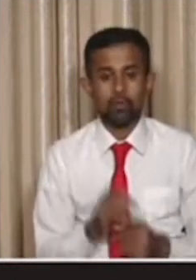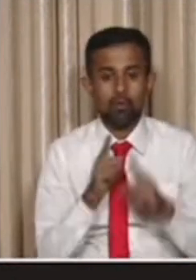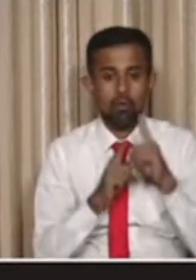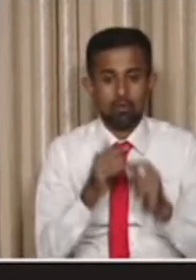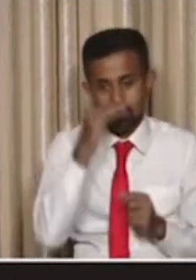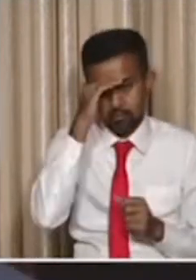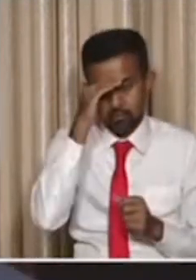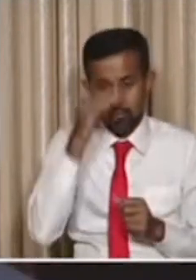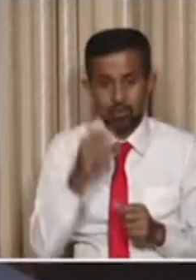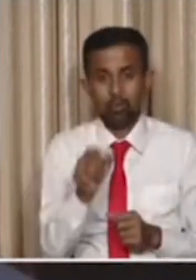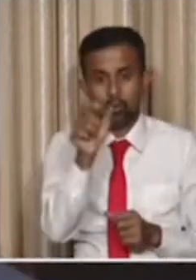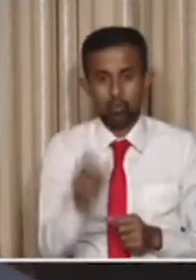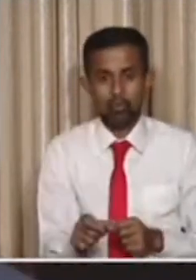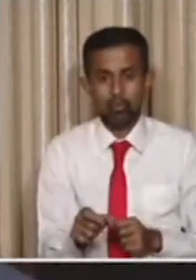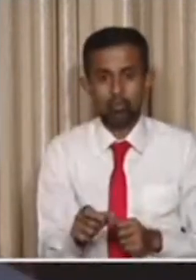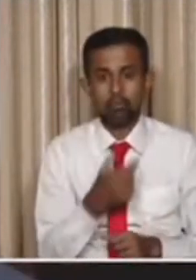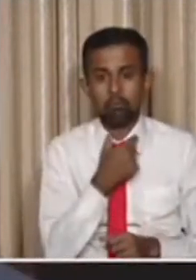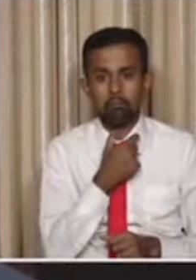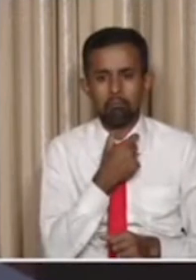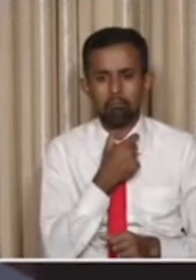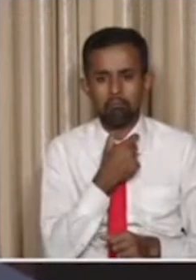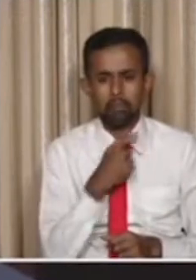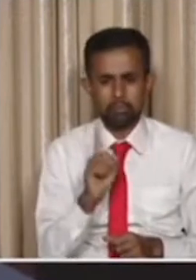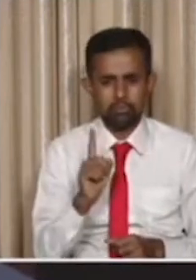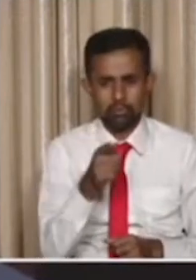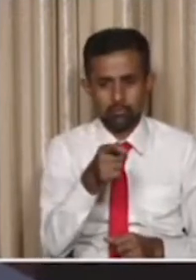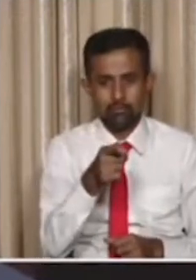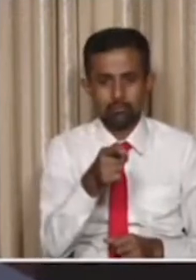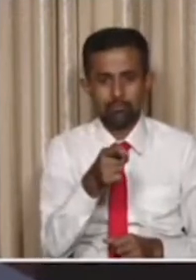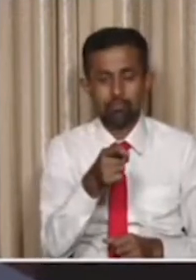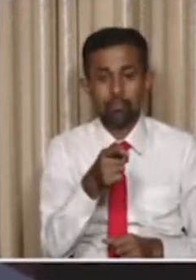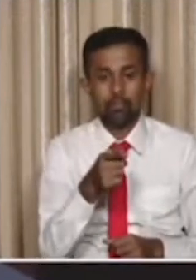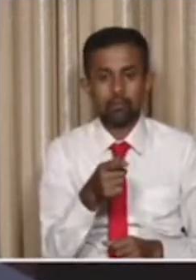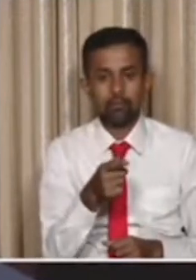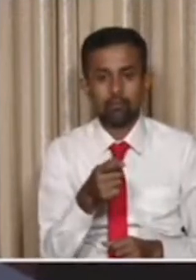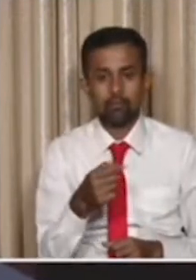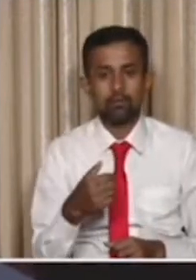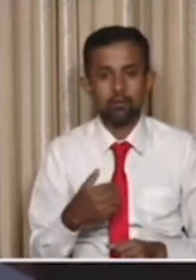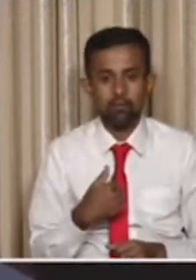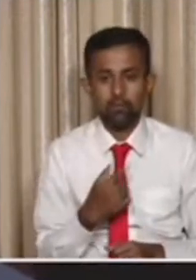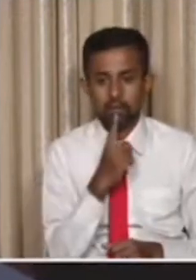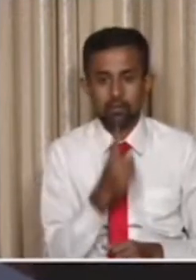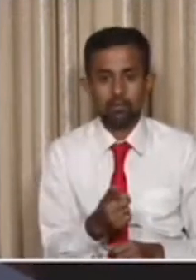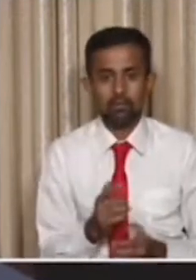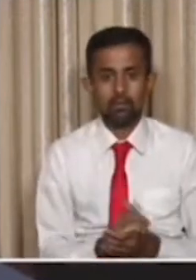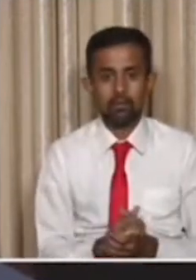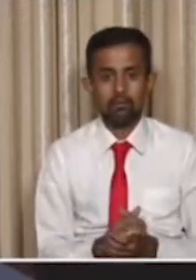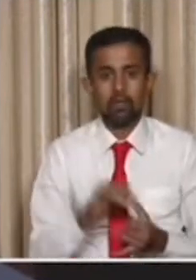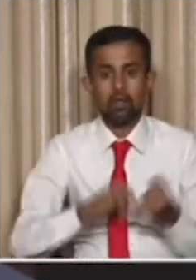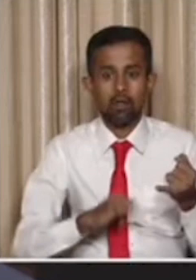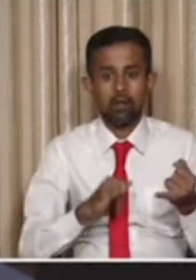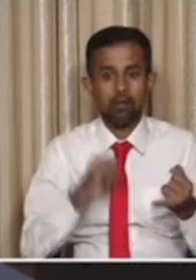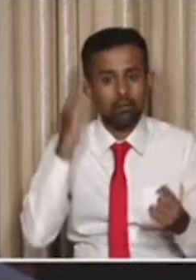mani? Mungkin ada guru makai tu guru berani dila, mungkin ada guru berani dila tu ini. Mami, ni mama kira pun dah me apa mahalekan